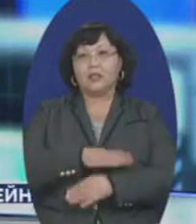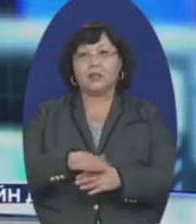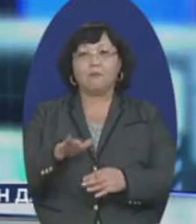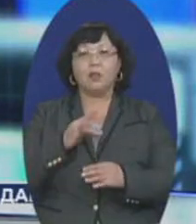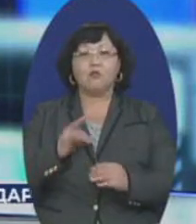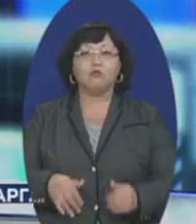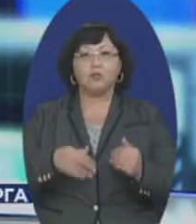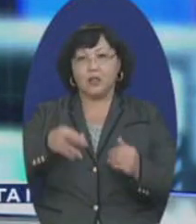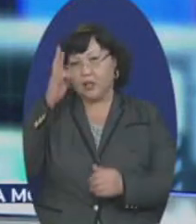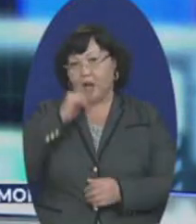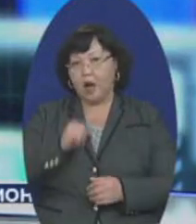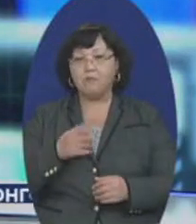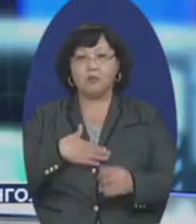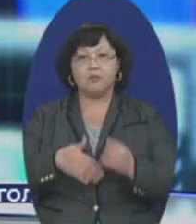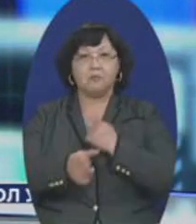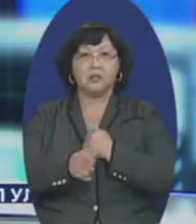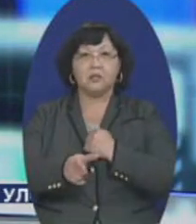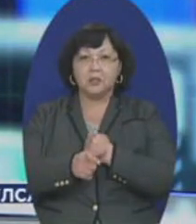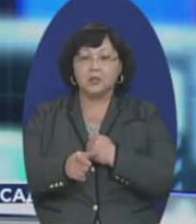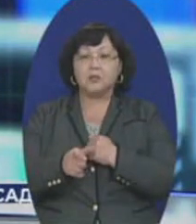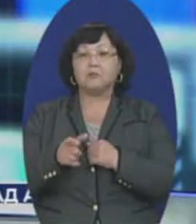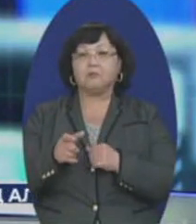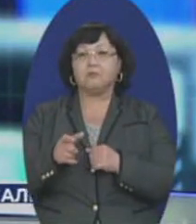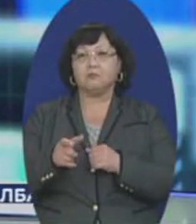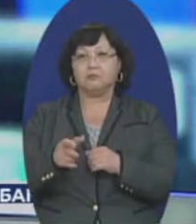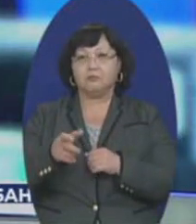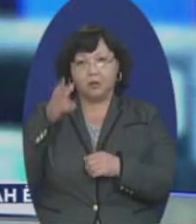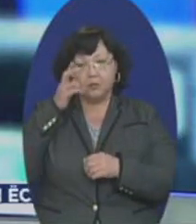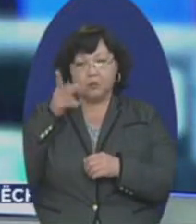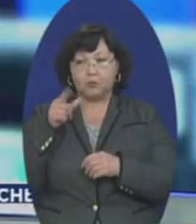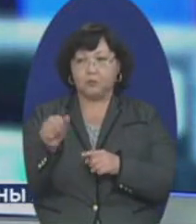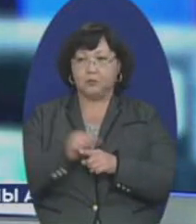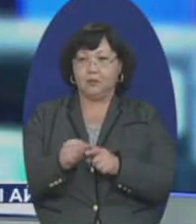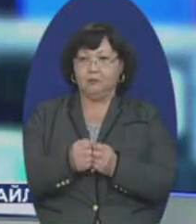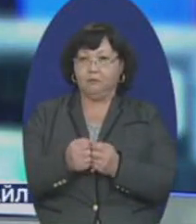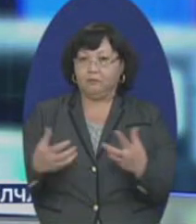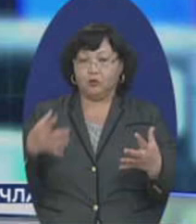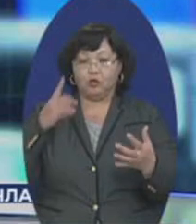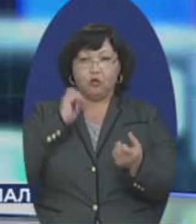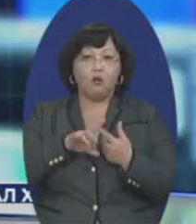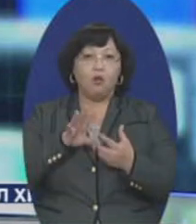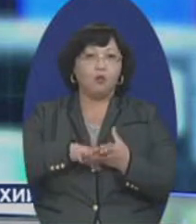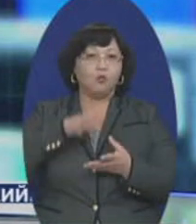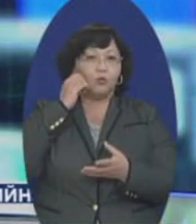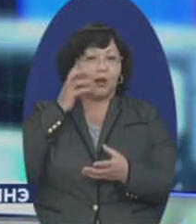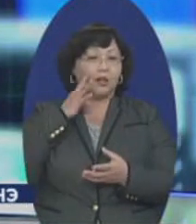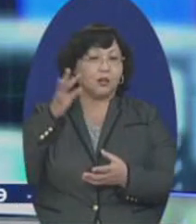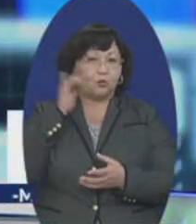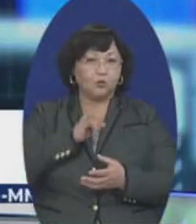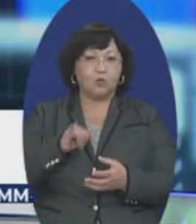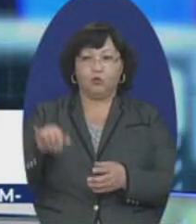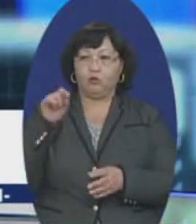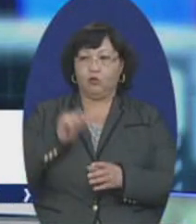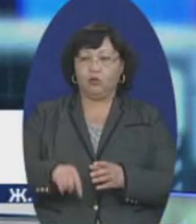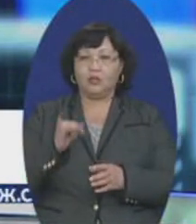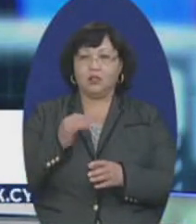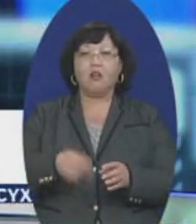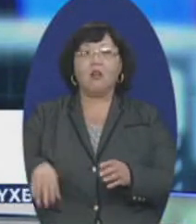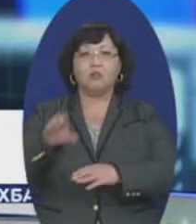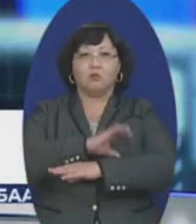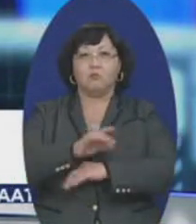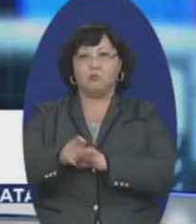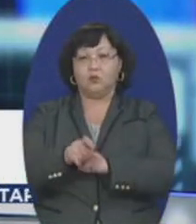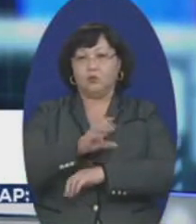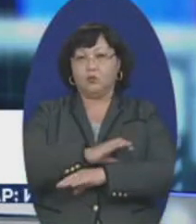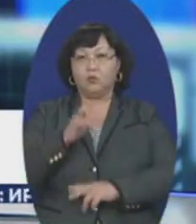Хүчлийн яам салбарын мэрэгжилтэн боловсон хүчнүүдийг бэлтгэх хүний нөөцийг нэмэгдүүлэх үүднээс оюутнуудыг гадаад дотоодын ихтэй сургуулиуд болоод мэрэгжлийн